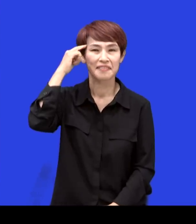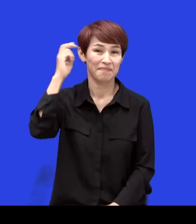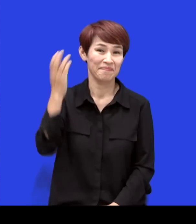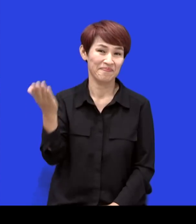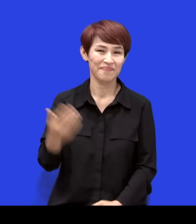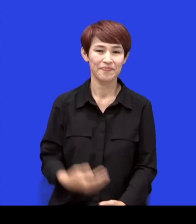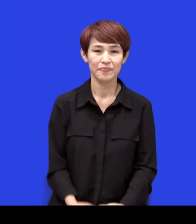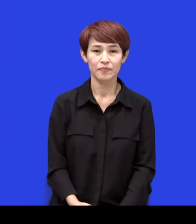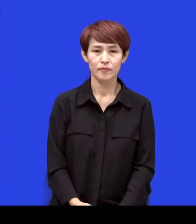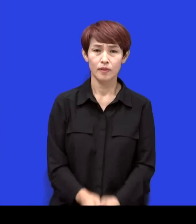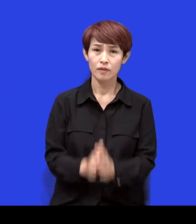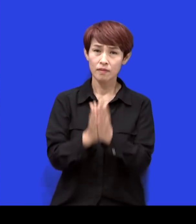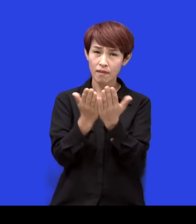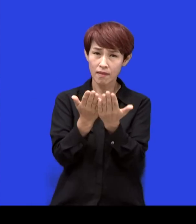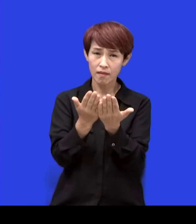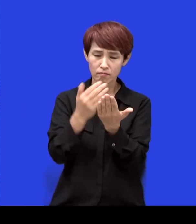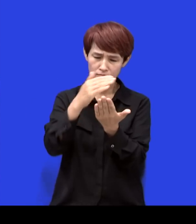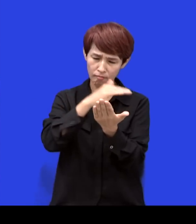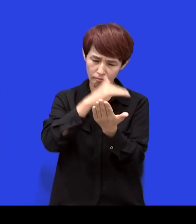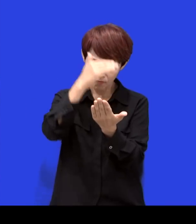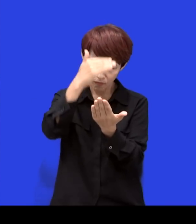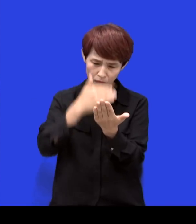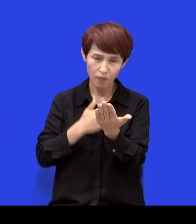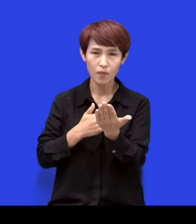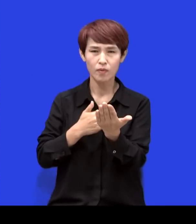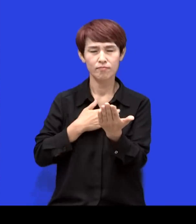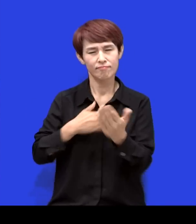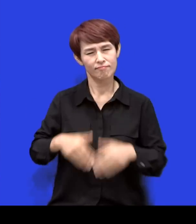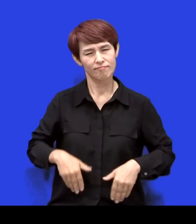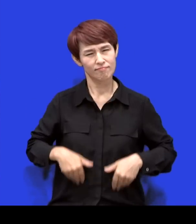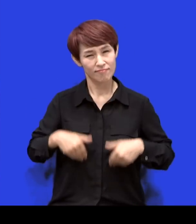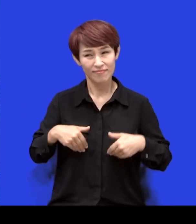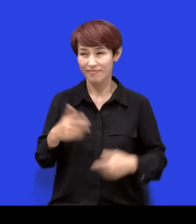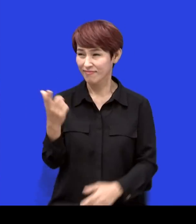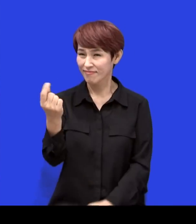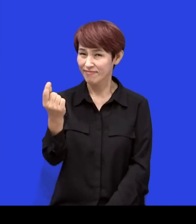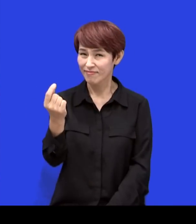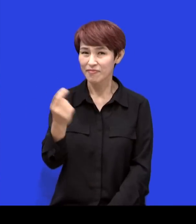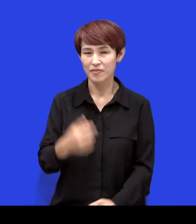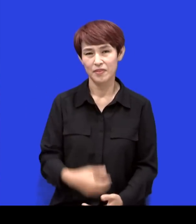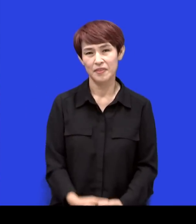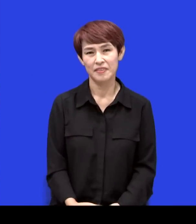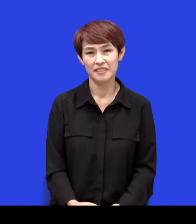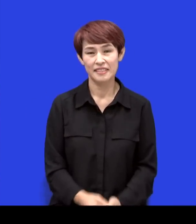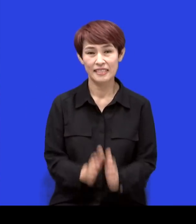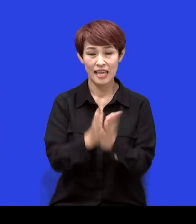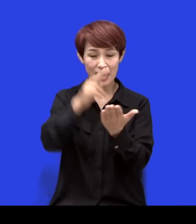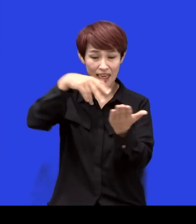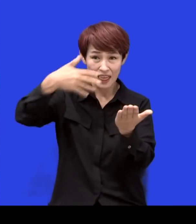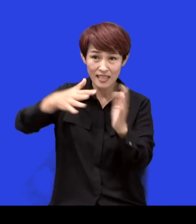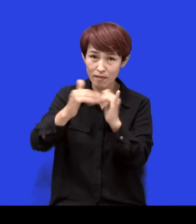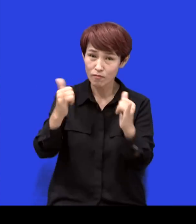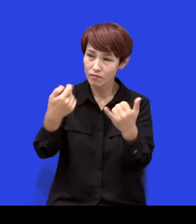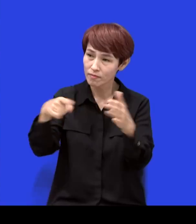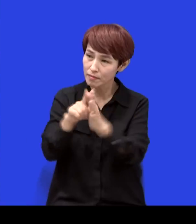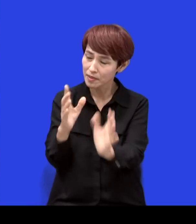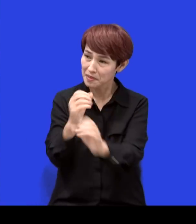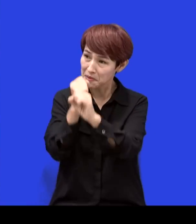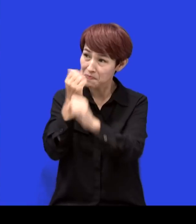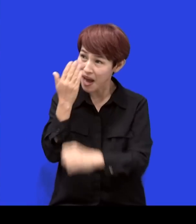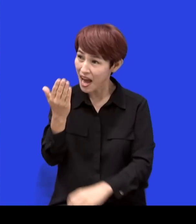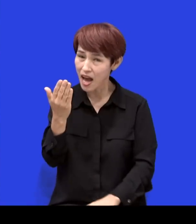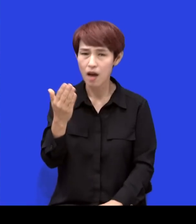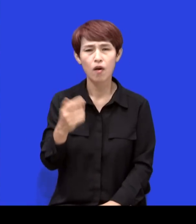것 같아요. 책이 굉장히 따뜻하고 이제 아직 읽지 않으신 분, 많은 분들이 읽으셨겠지만 또 네네. 읽지 않은 분들을 위해서 좀 설명을 해주시면